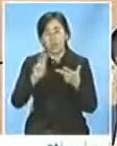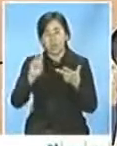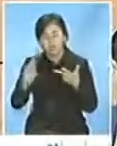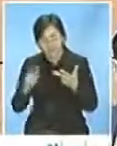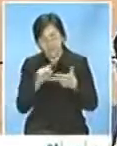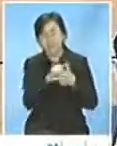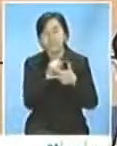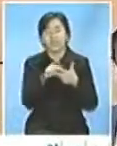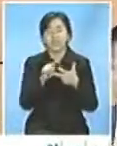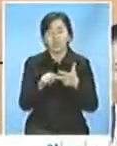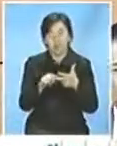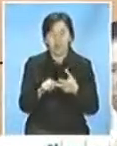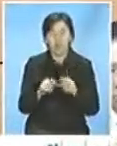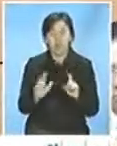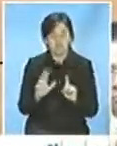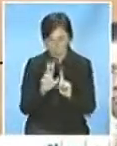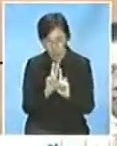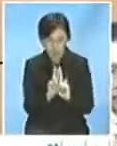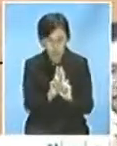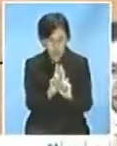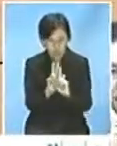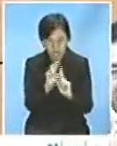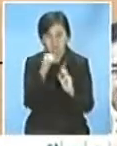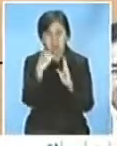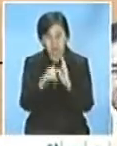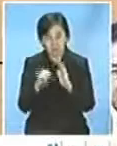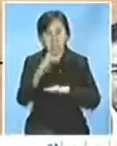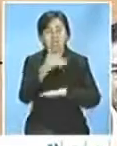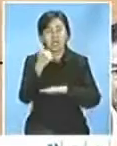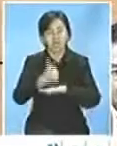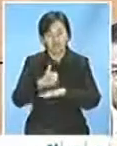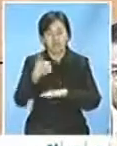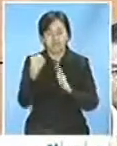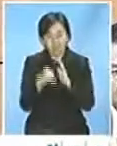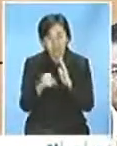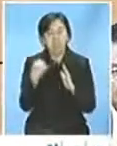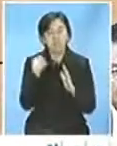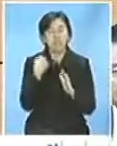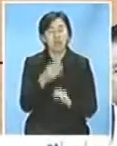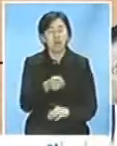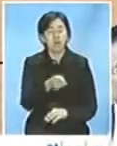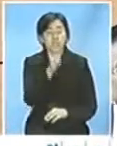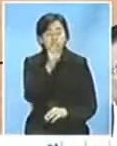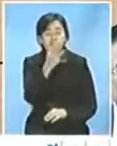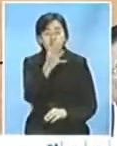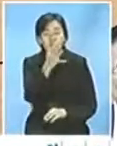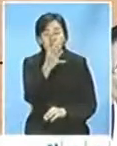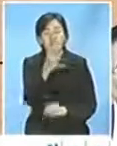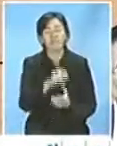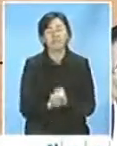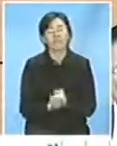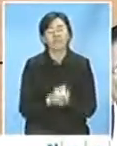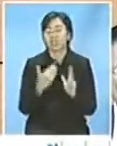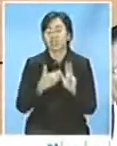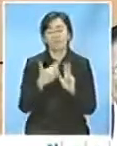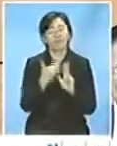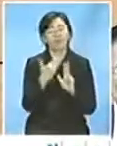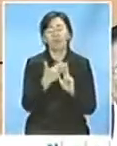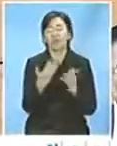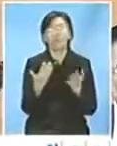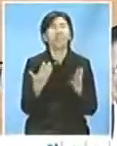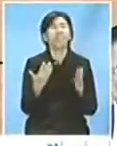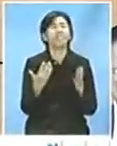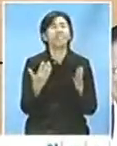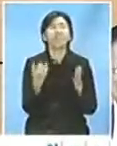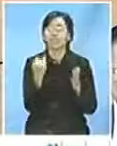งศ์ร่วมในการรัฐประหารด้วยความผิดทางการเมืองแน่นอนแต่ไม่ได้ไปยิงใครสามท่านเหล่านี้ได้รับนิร